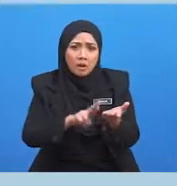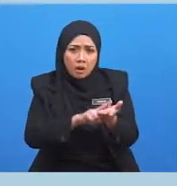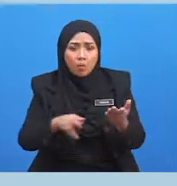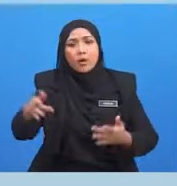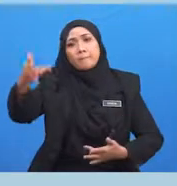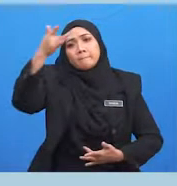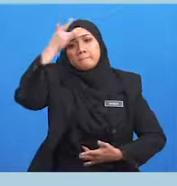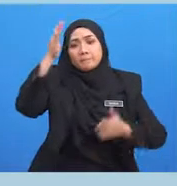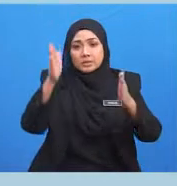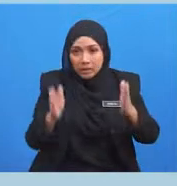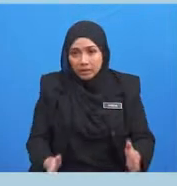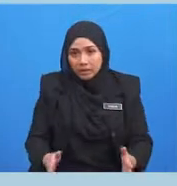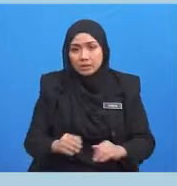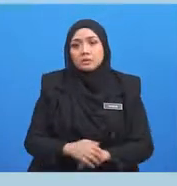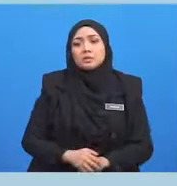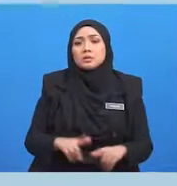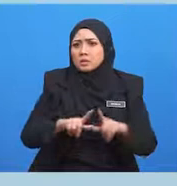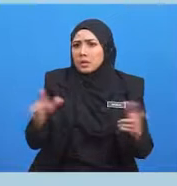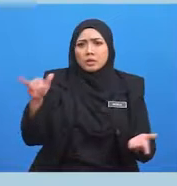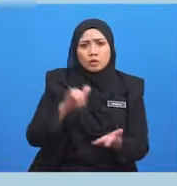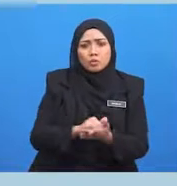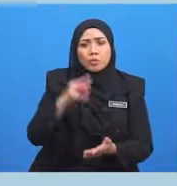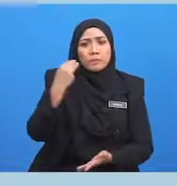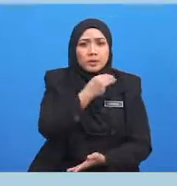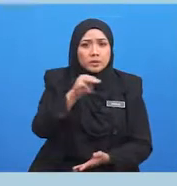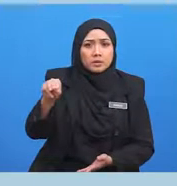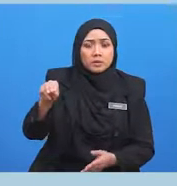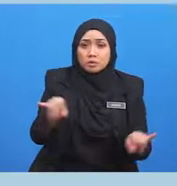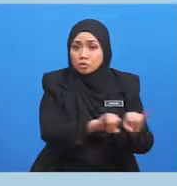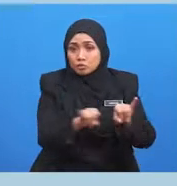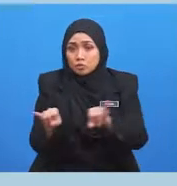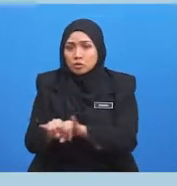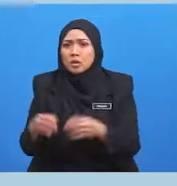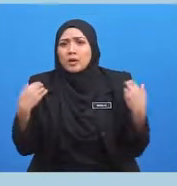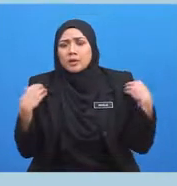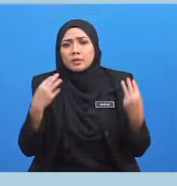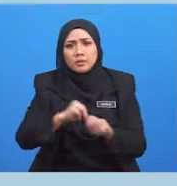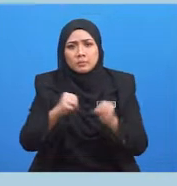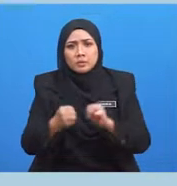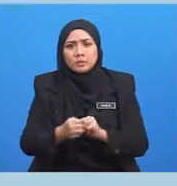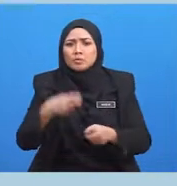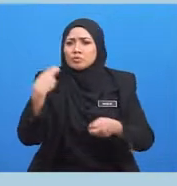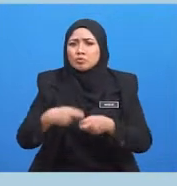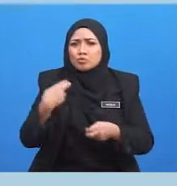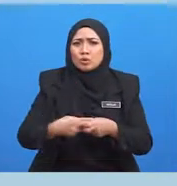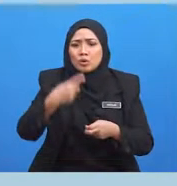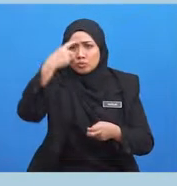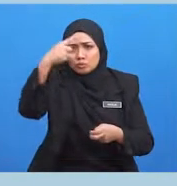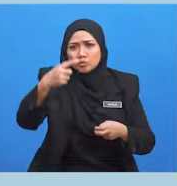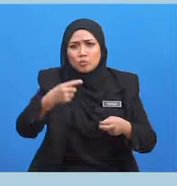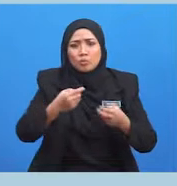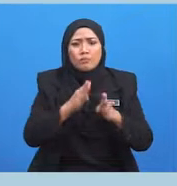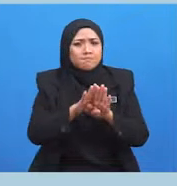pesakit. Selain itu, mereka juga menghadapi masalah susah untuk